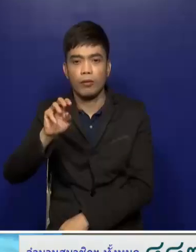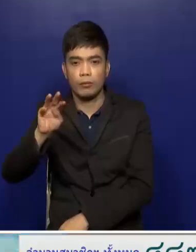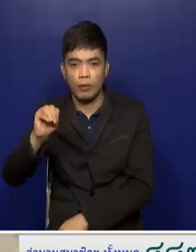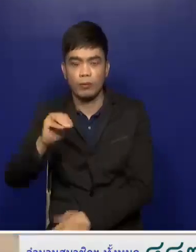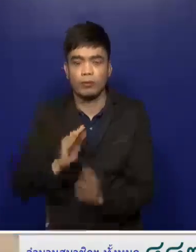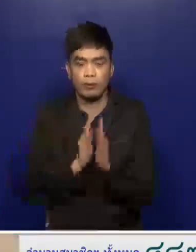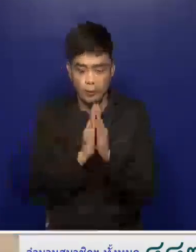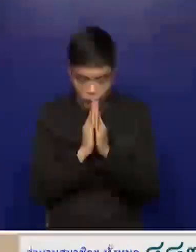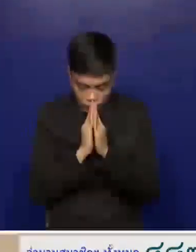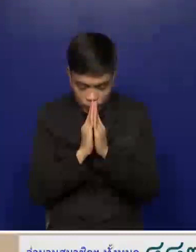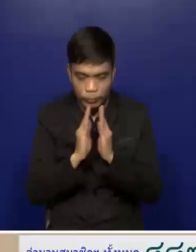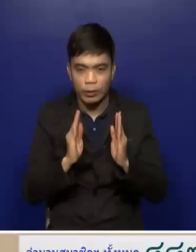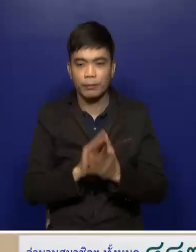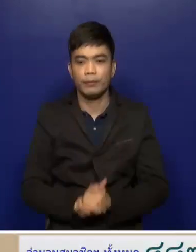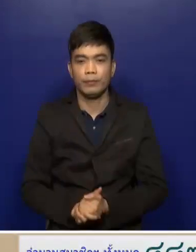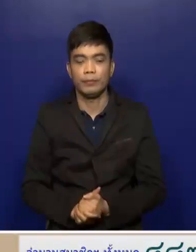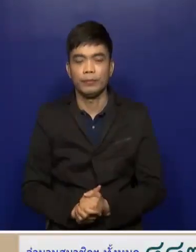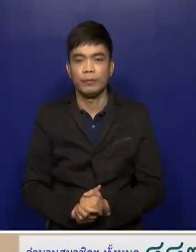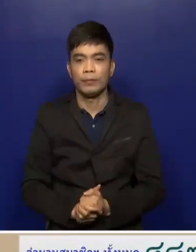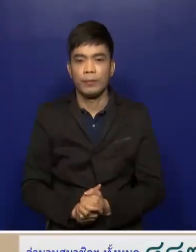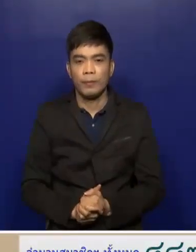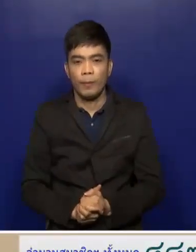จะไปคุณจรัสคุ้มไข่น้ำ